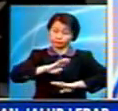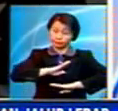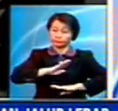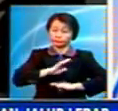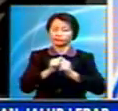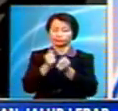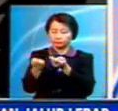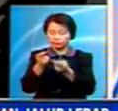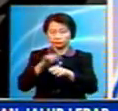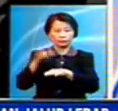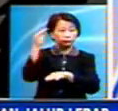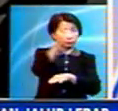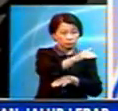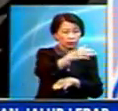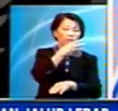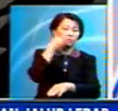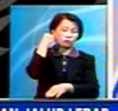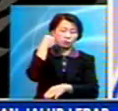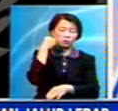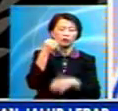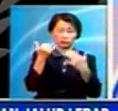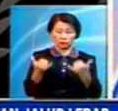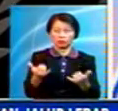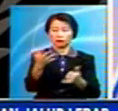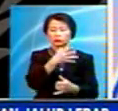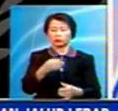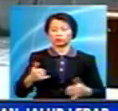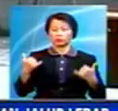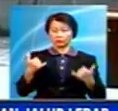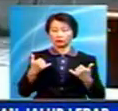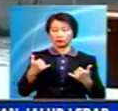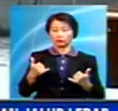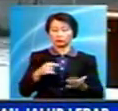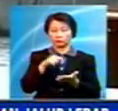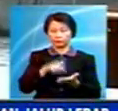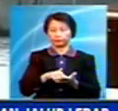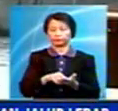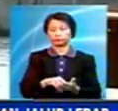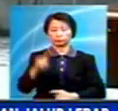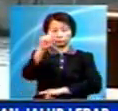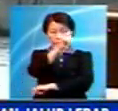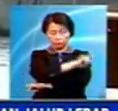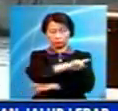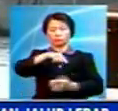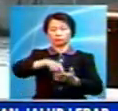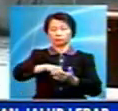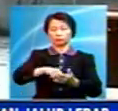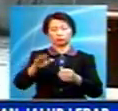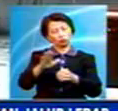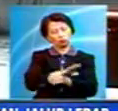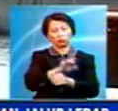dengan urusan penghantaran pulang ketika ini dan setakat ini. Hari ini juga ya,